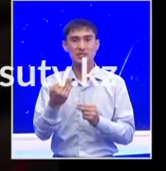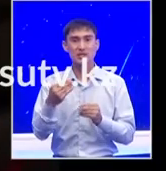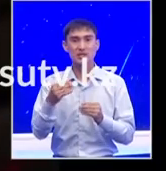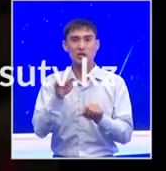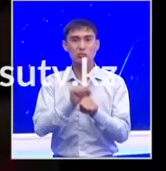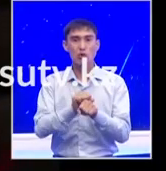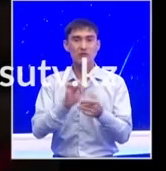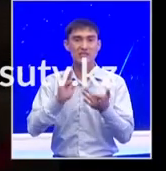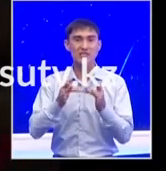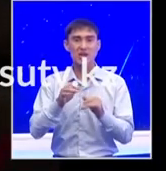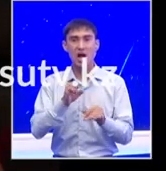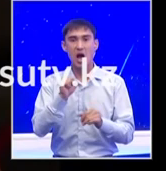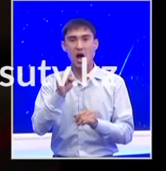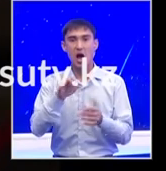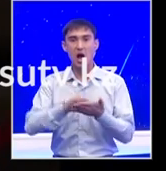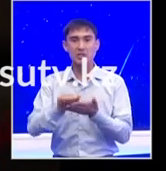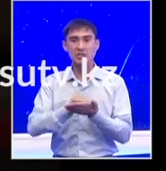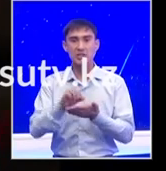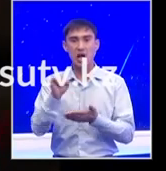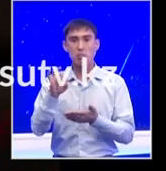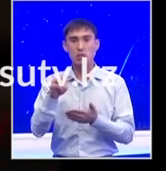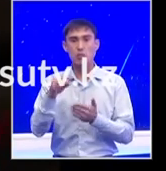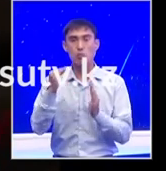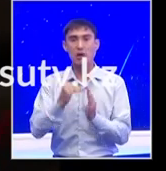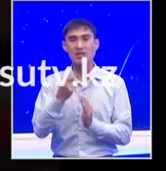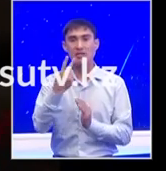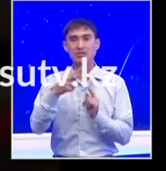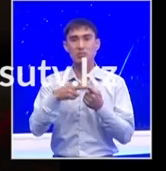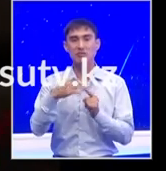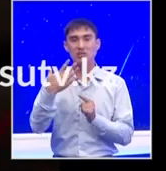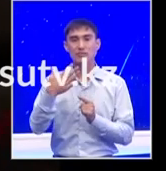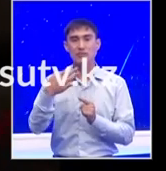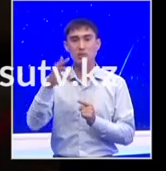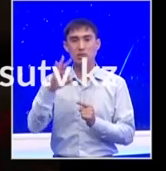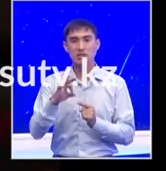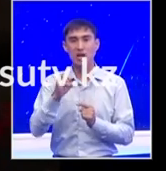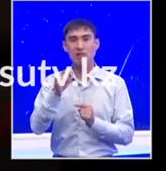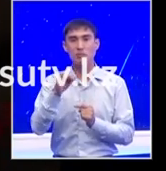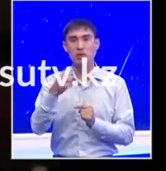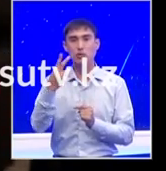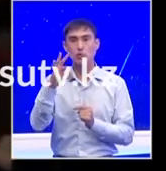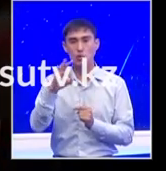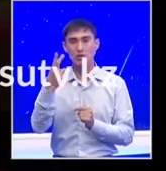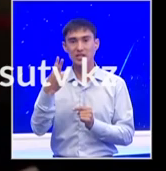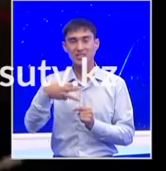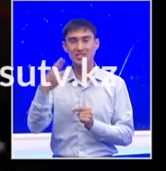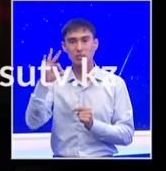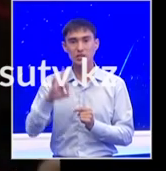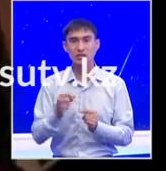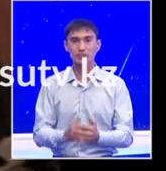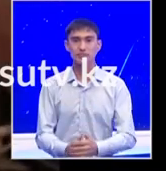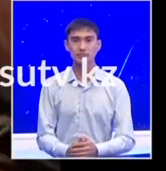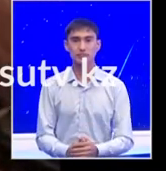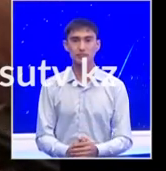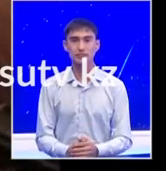сбоя в сети акции Apple упали на 2,5%, а Alphabet на 0,33%.